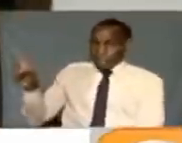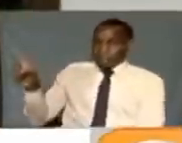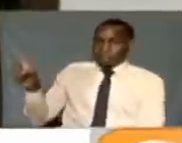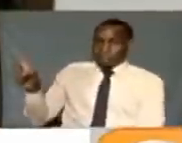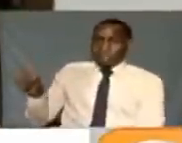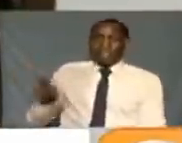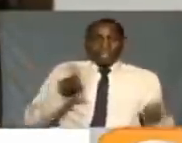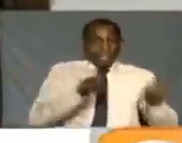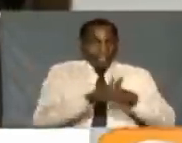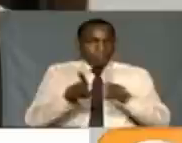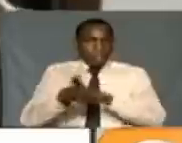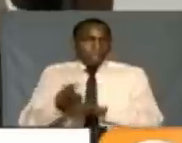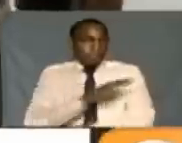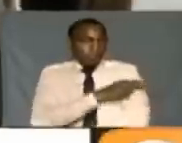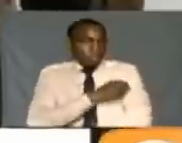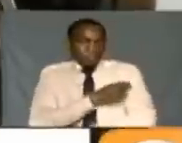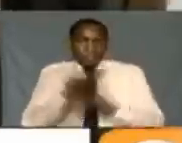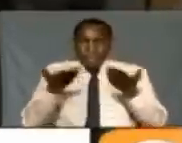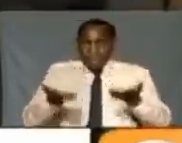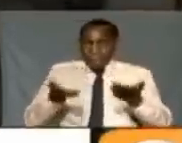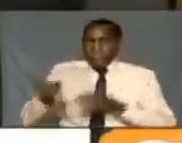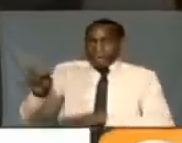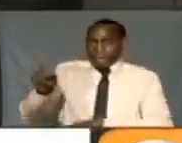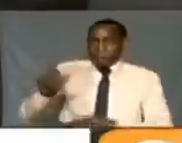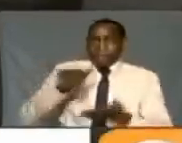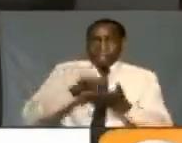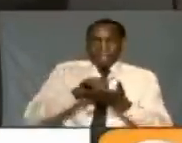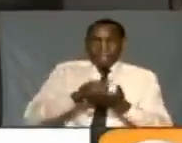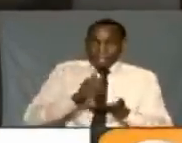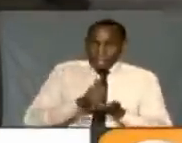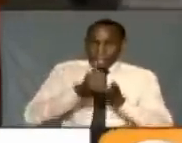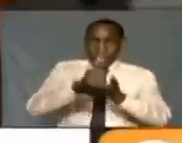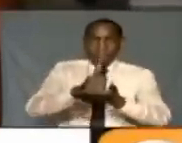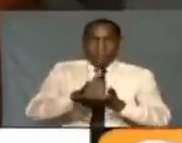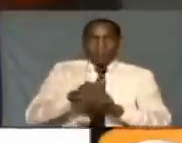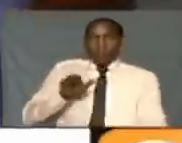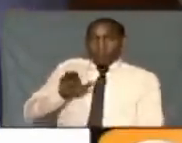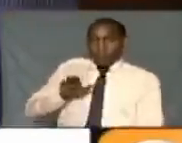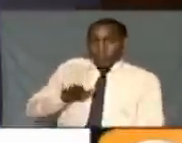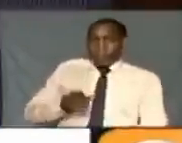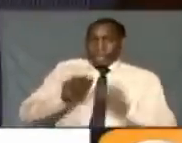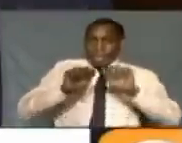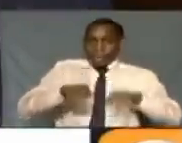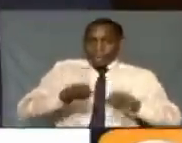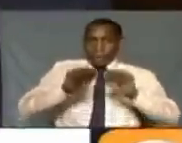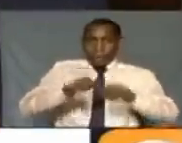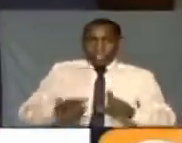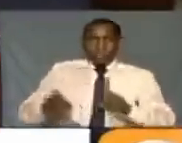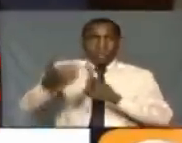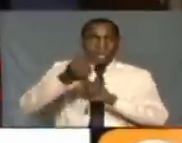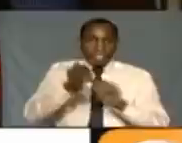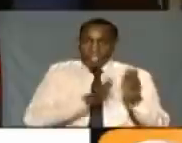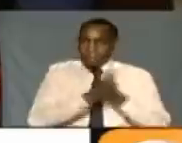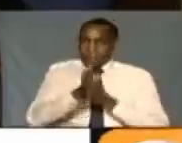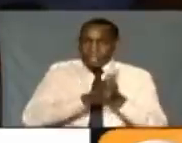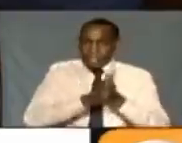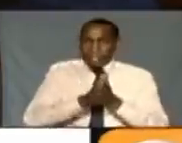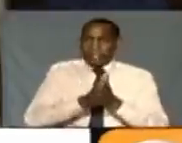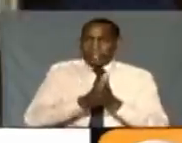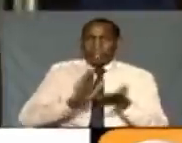ni mojawapo ya kliniki hapa Nairobi ambazo zinasaidia wanawake kuweza kutimiza ari yao ya kuitwa